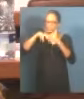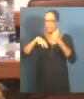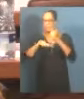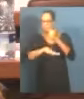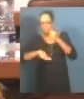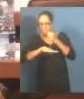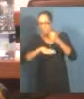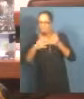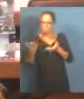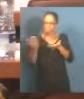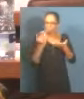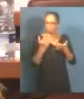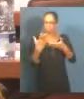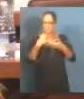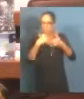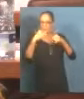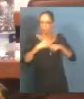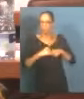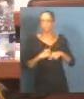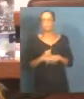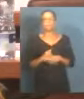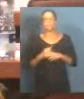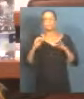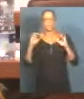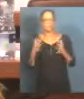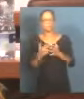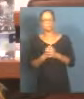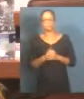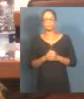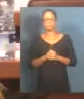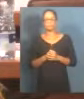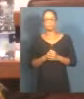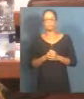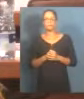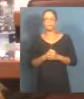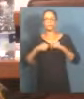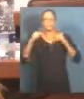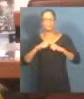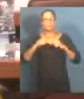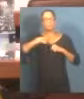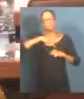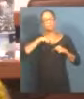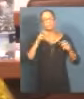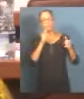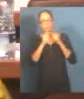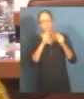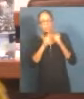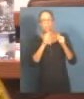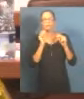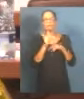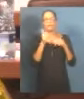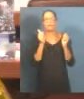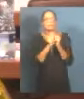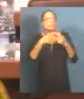Et l'entraîner dans une dynamique de refondation, c'est faire en sorte que les discussions que nous aurons à travers